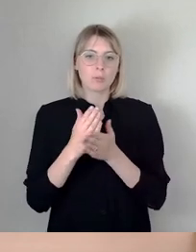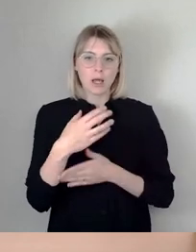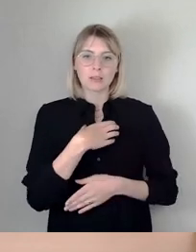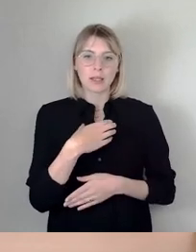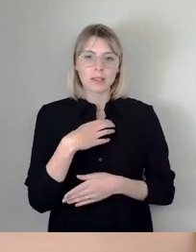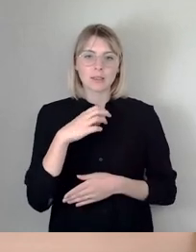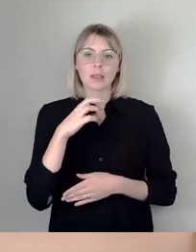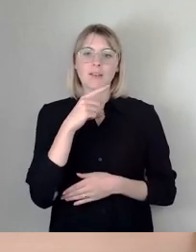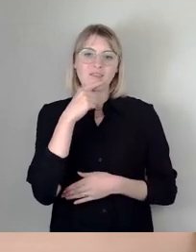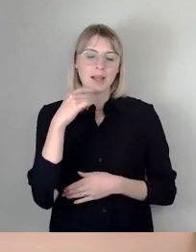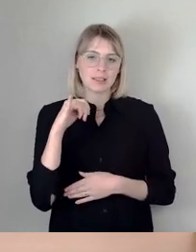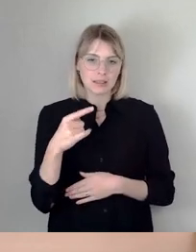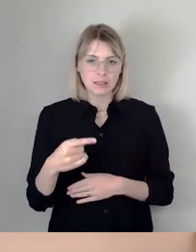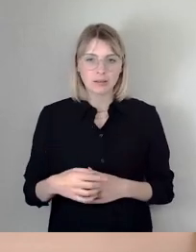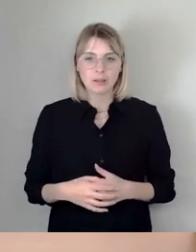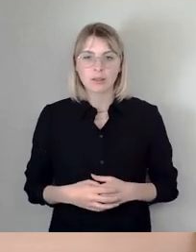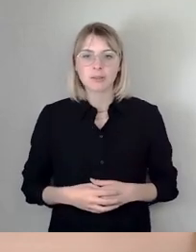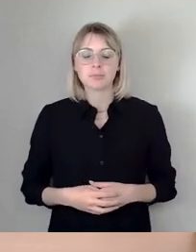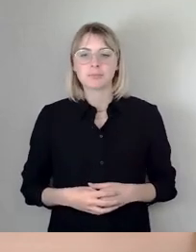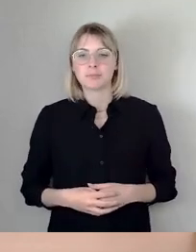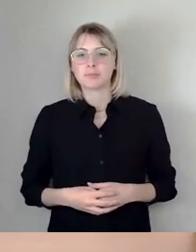Hier gibt es